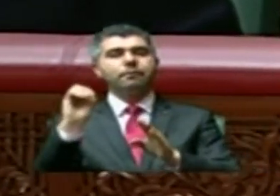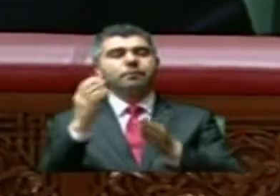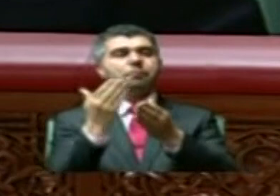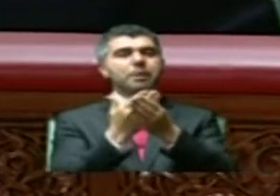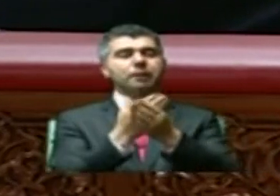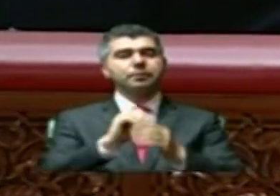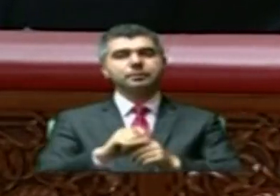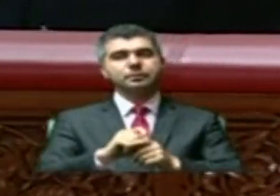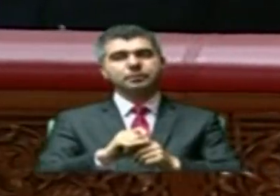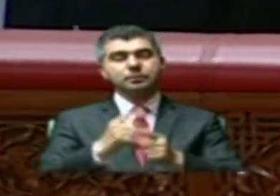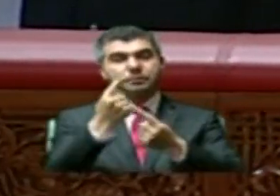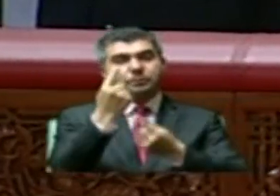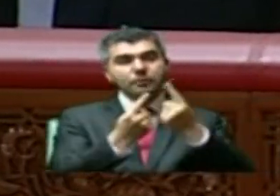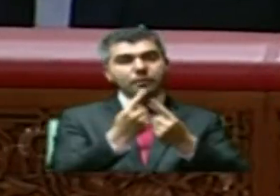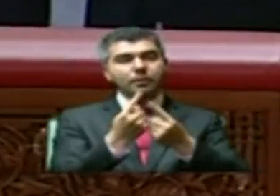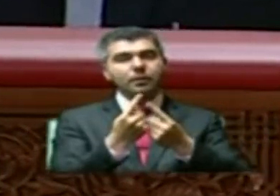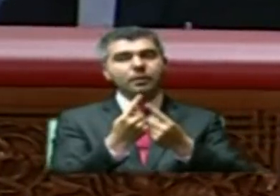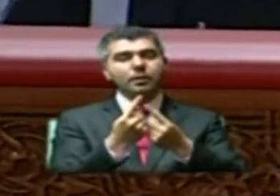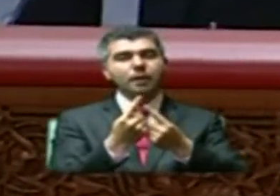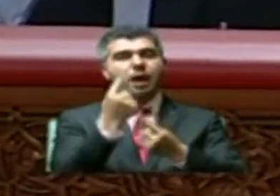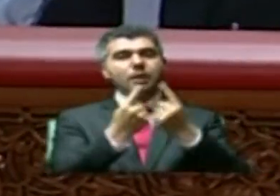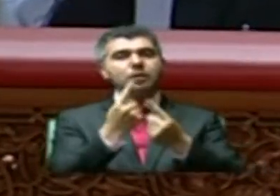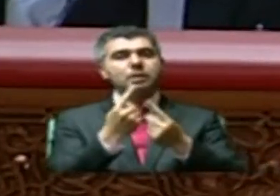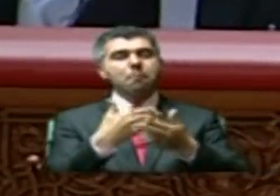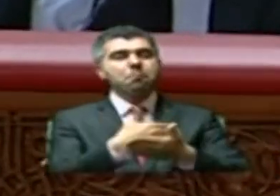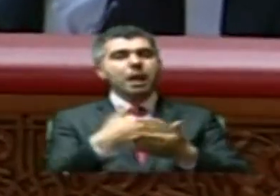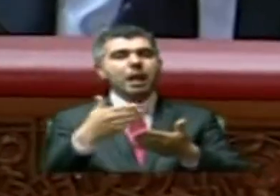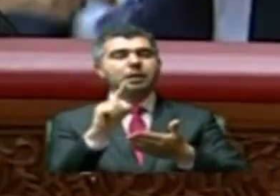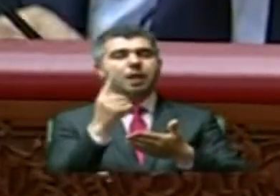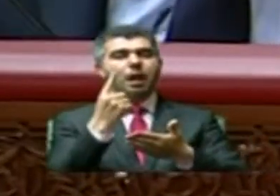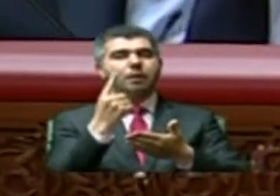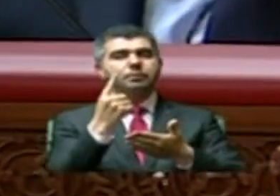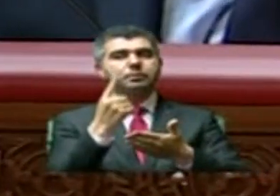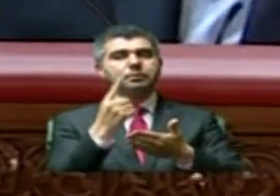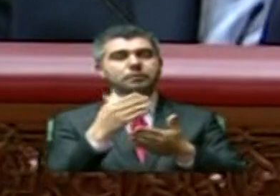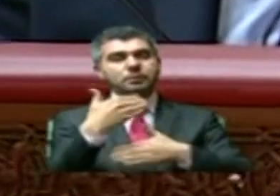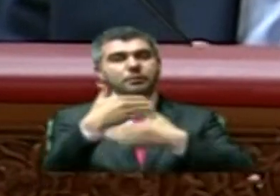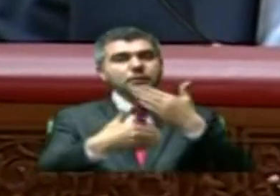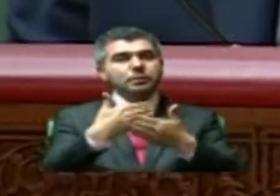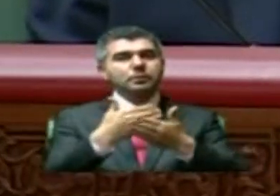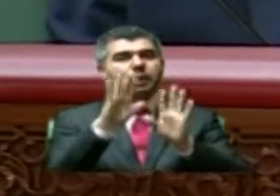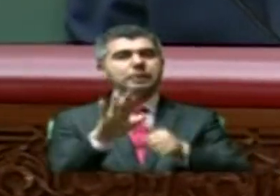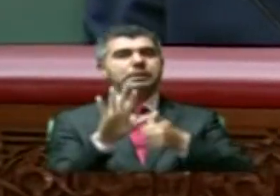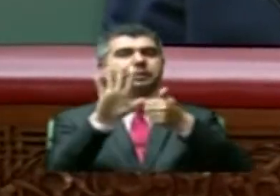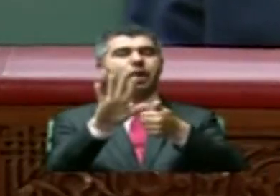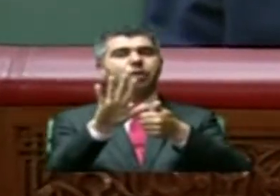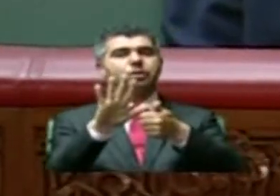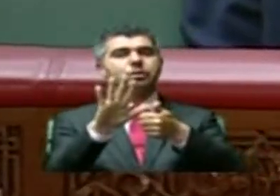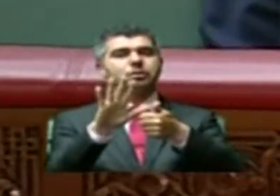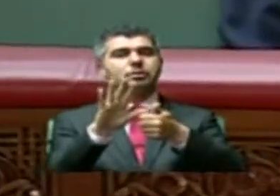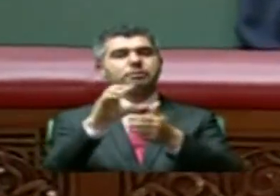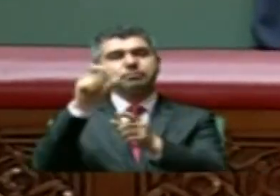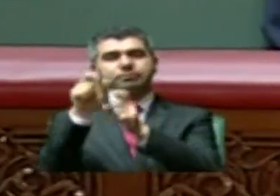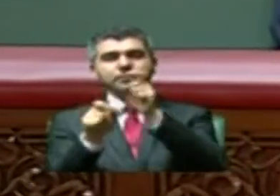الناحية المالية هذه 11 مليار درهم لأزيد من 16000 منصب شغل. خدينا